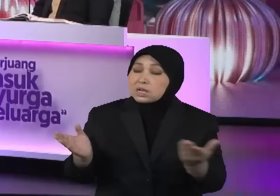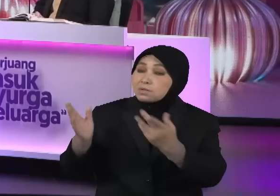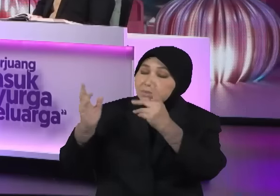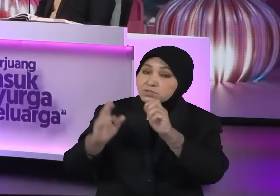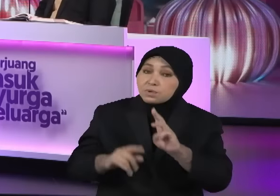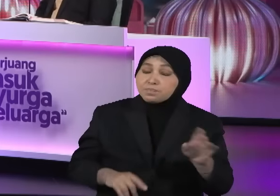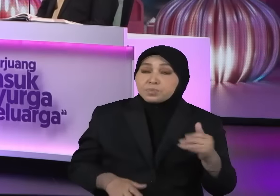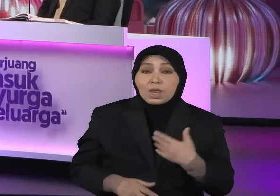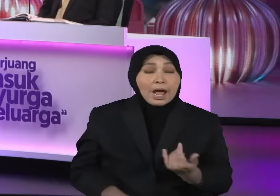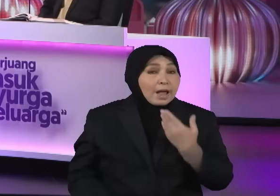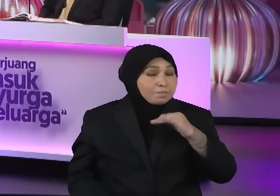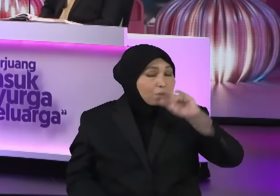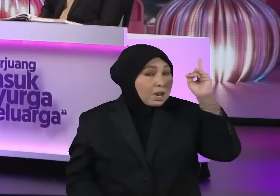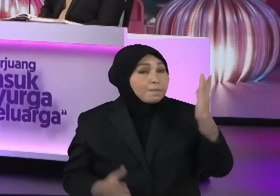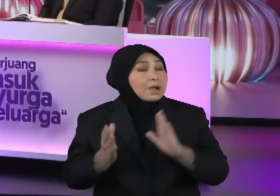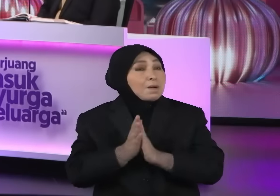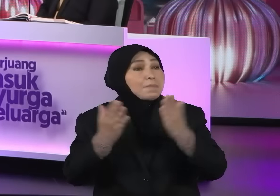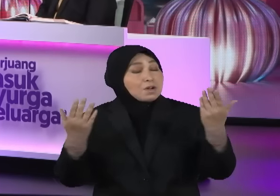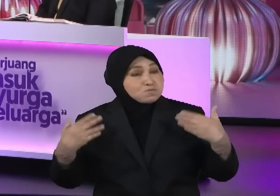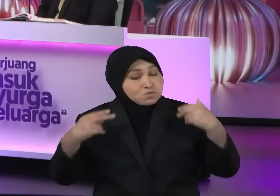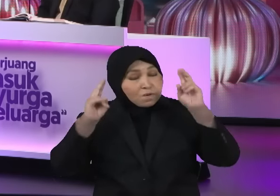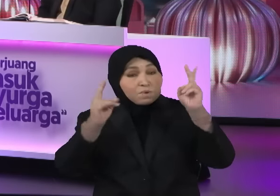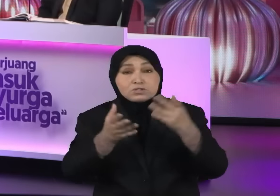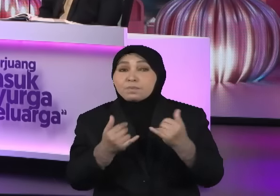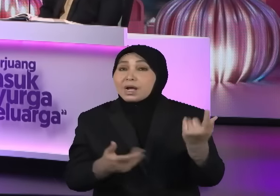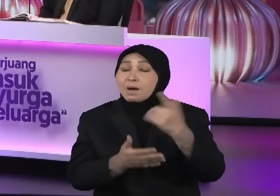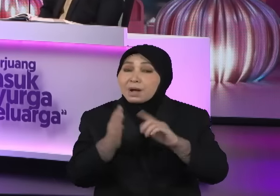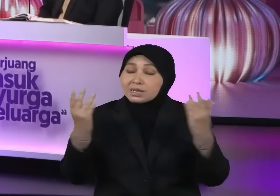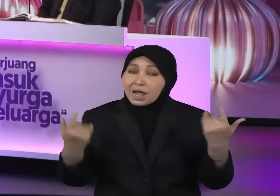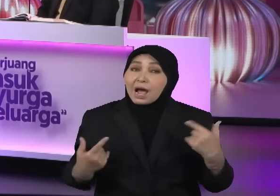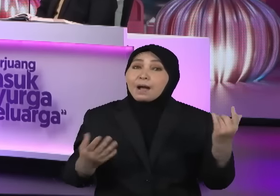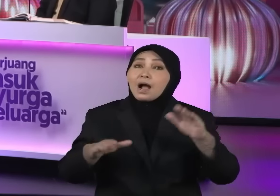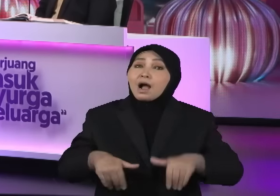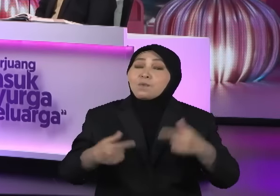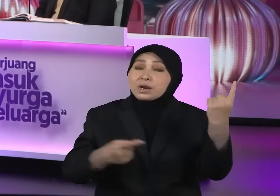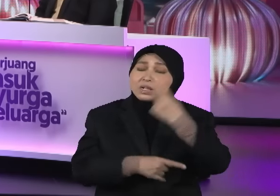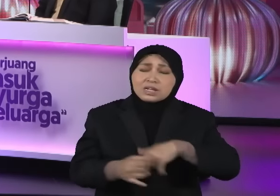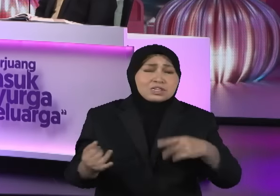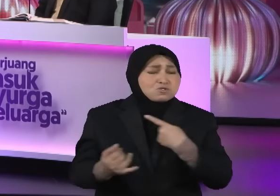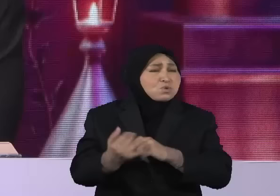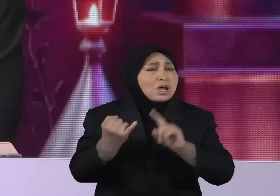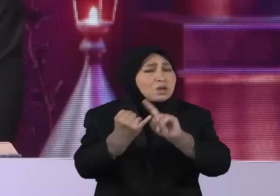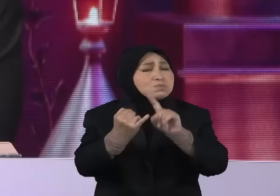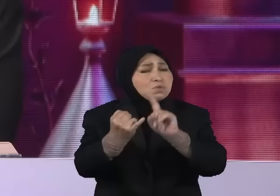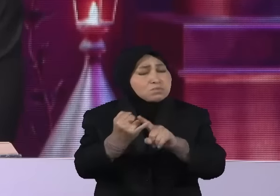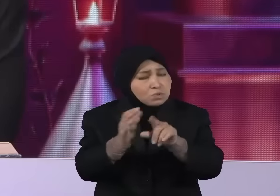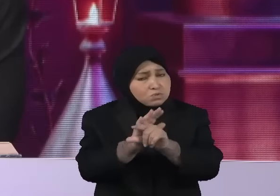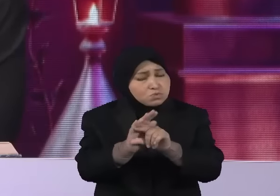Khabar Ustaz? Baik, Alhamdulillah. Alhamdulillah. Macam mana Ustaz hari ini? Kita dah di hujung-hujung surah Al-Ma'idah.